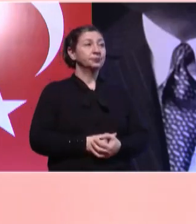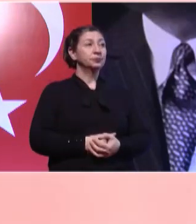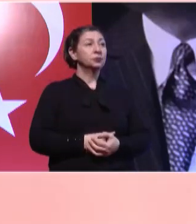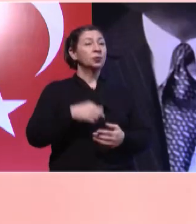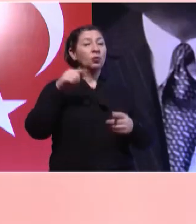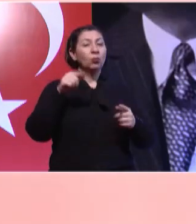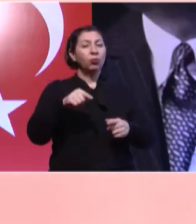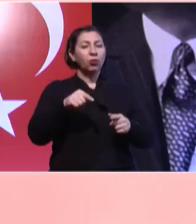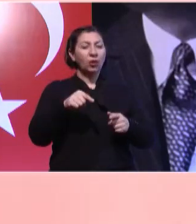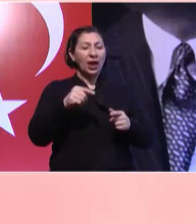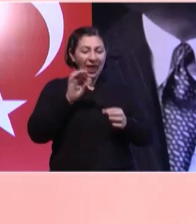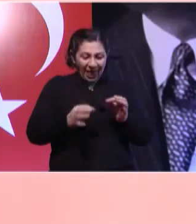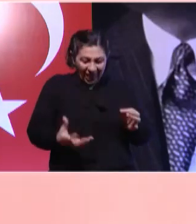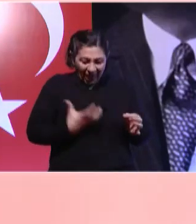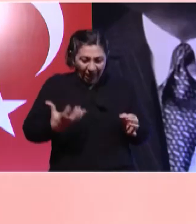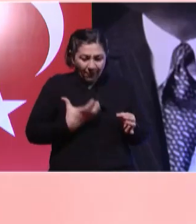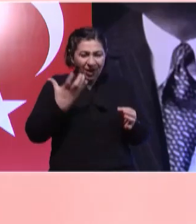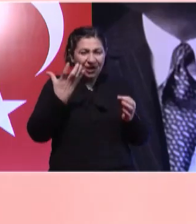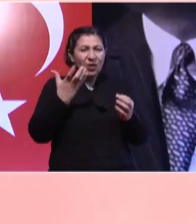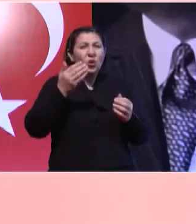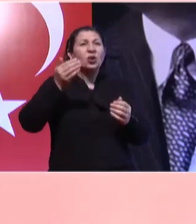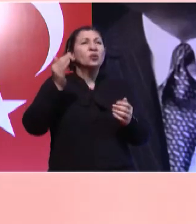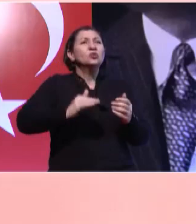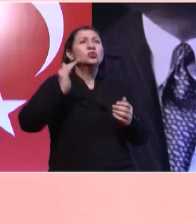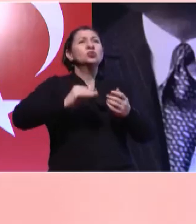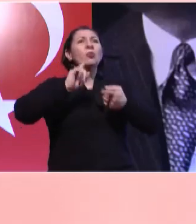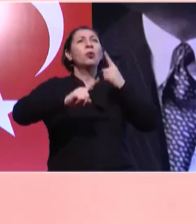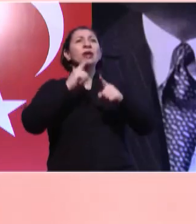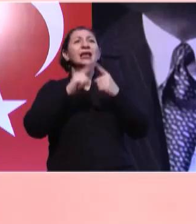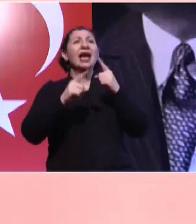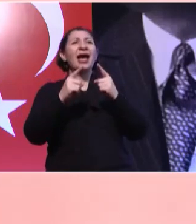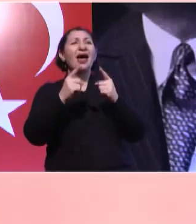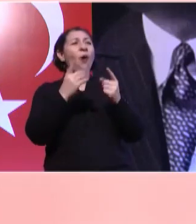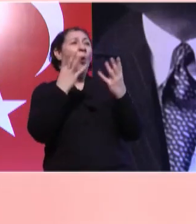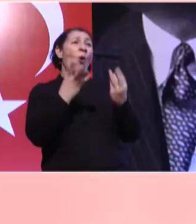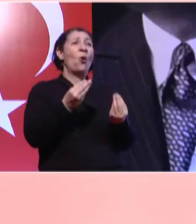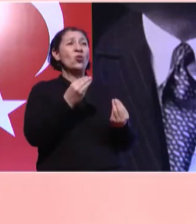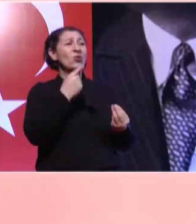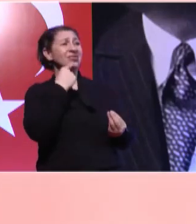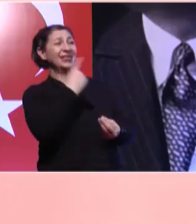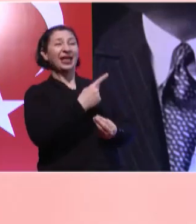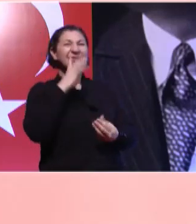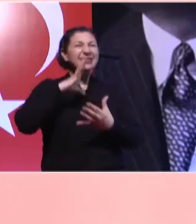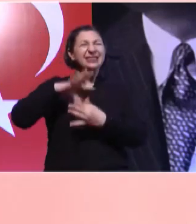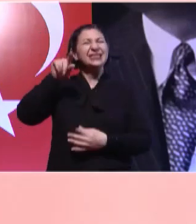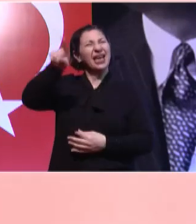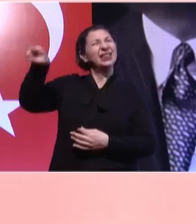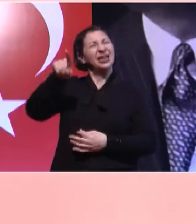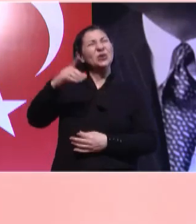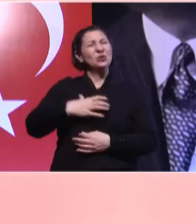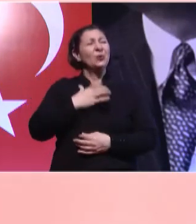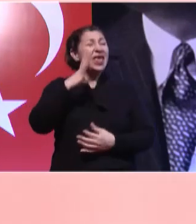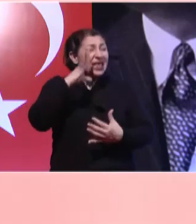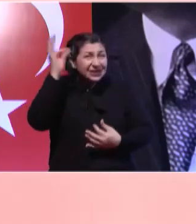bu yakma olayını ucuz siyasi manevra olarak tanımlayan insana üzülüyorum. İnsanlığını